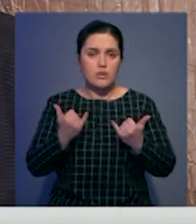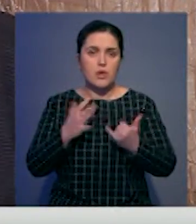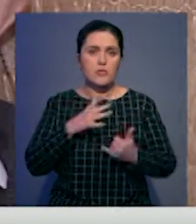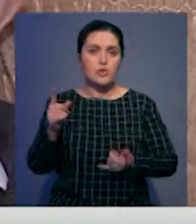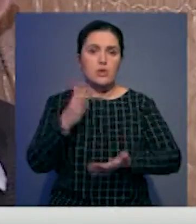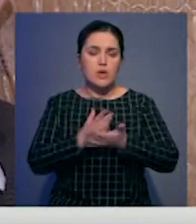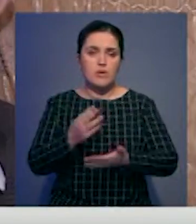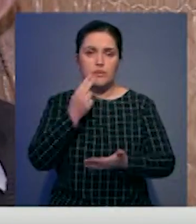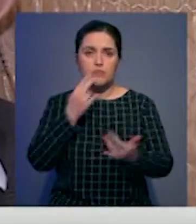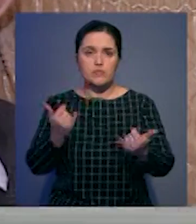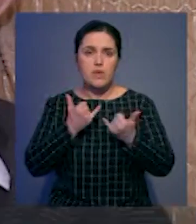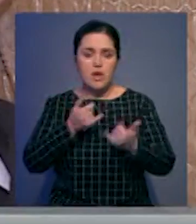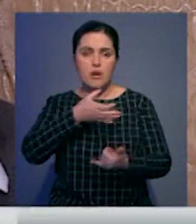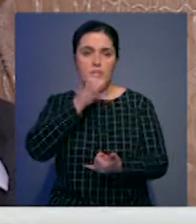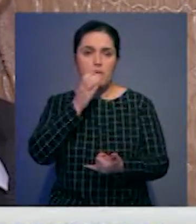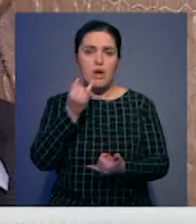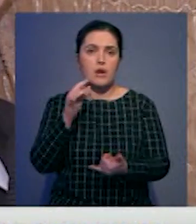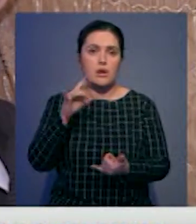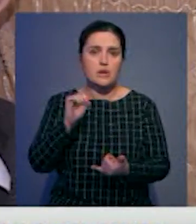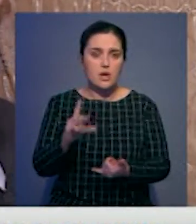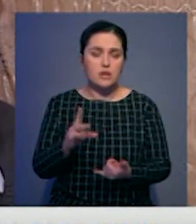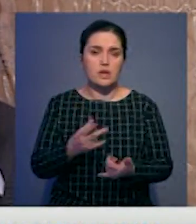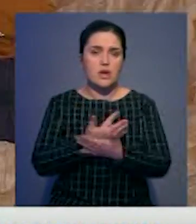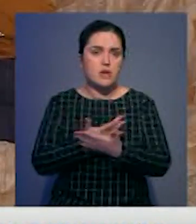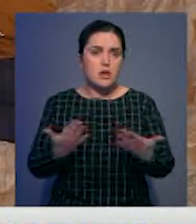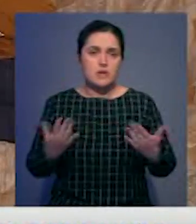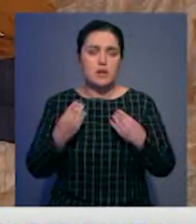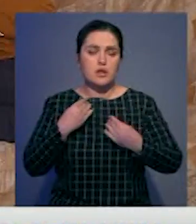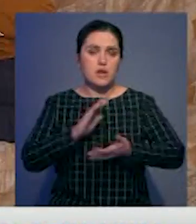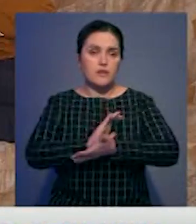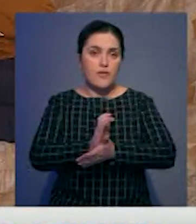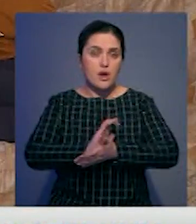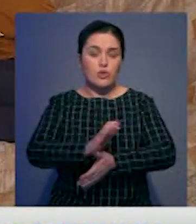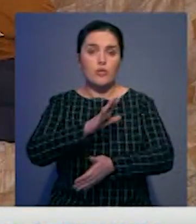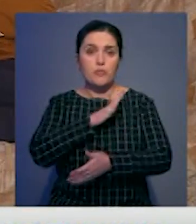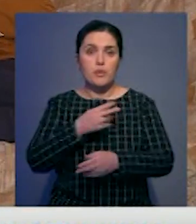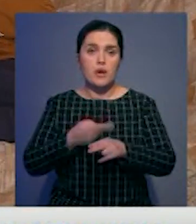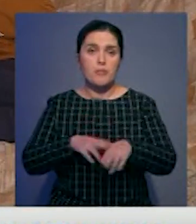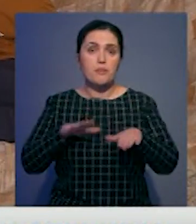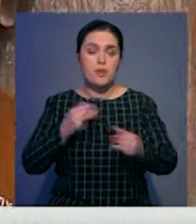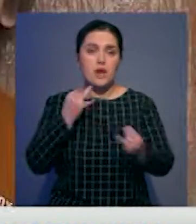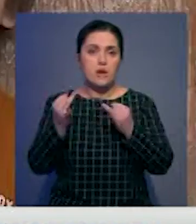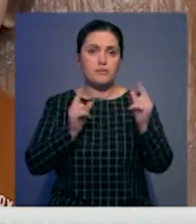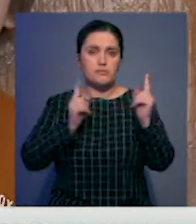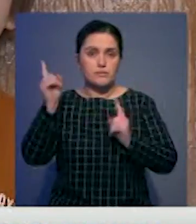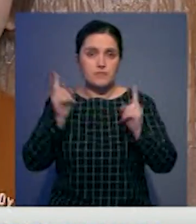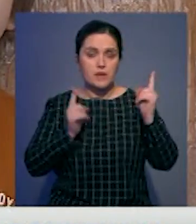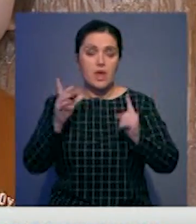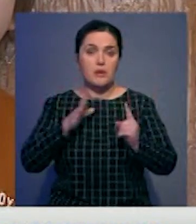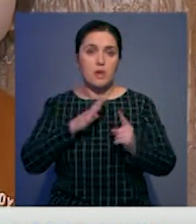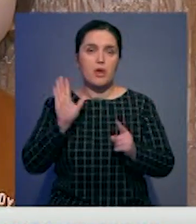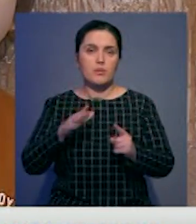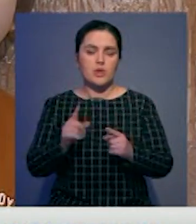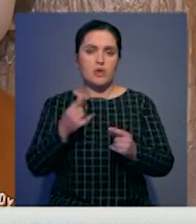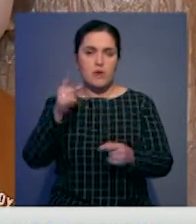вот помогал. Айран давал нам, курт давал, иремчик давал. С местными поначалу изъясняли жестами, но вскоре освоили